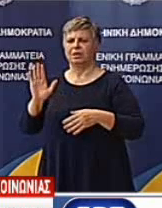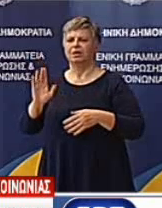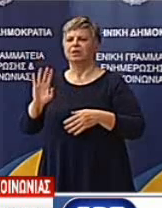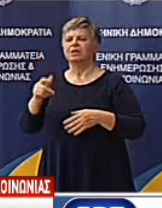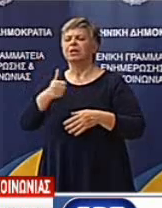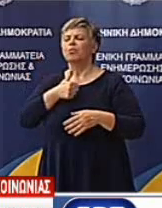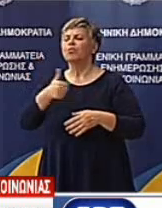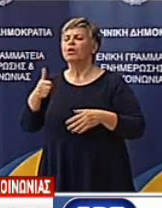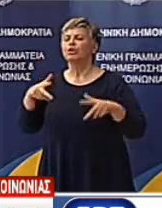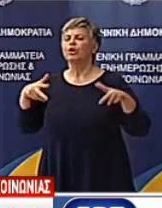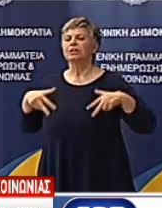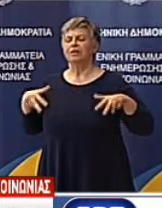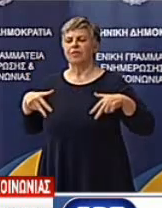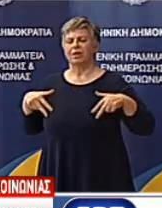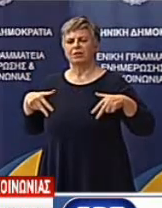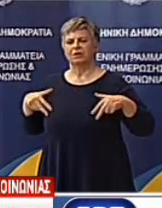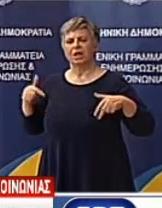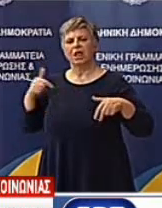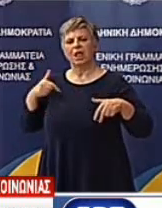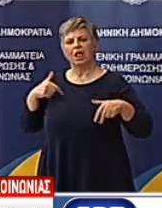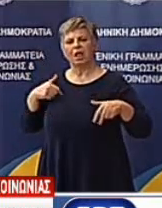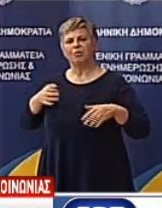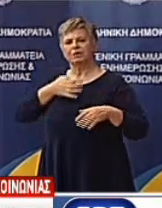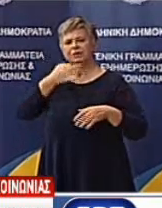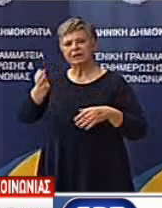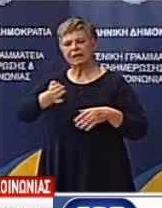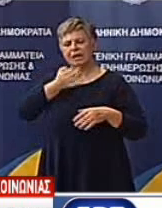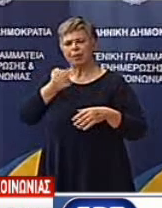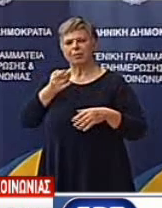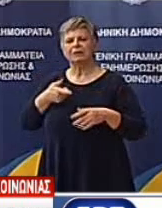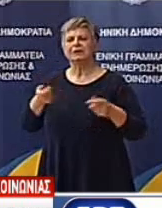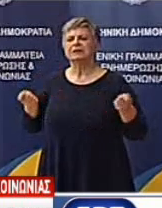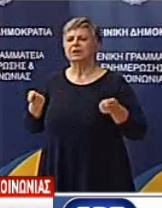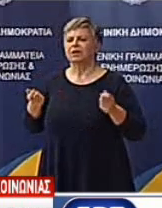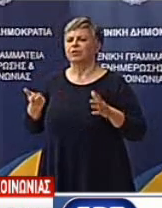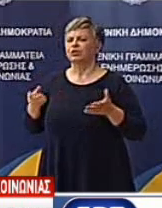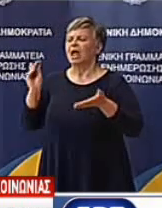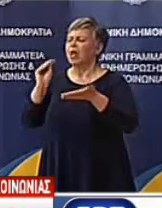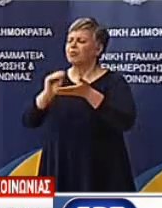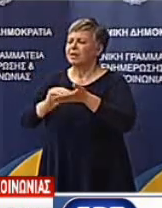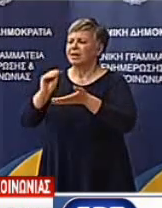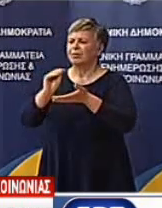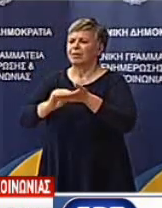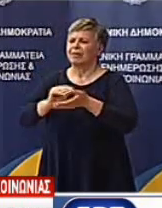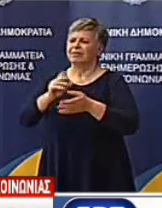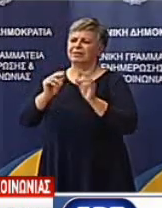κυβέρνηση, έχει κάνει και την αυτοκριτική του απέναντι σε αυτό. Δεν νομίζω ότι υπάρχει λόγος αναζωπήρωσης τέτοιων συζητήσεων.